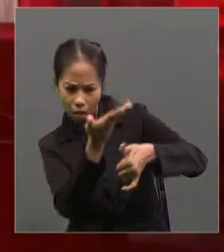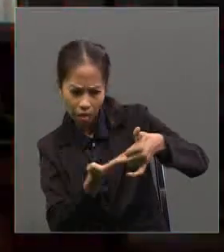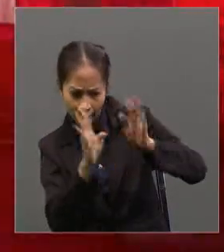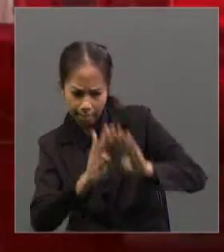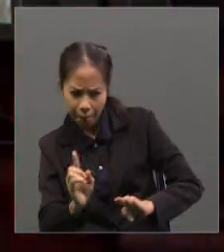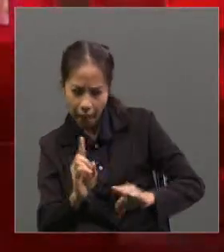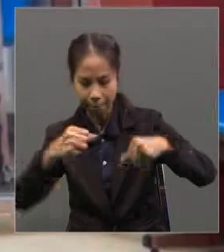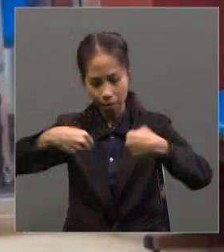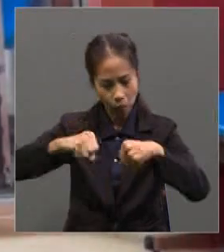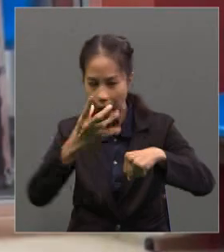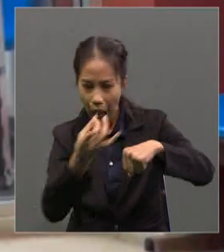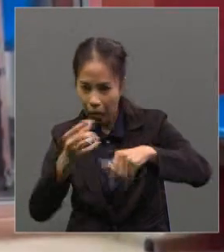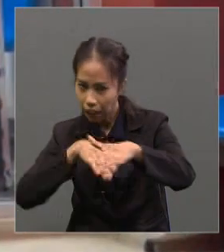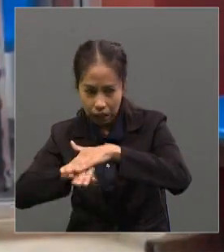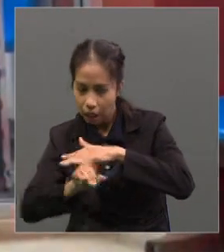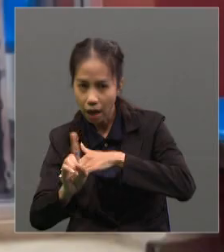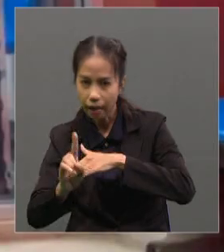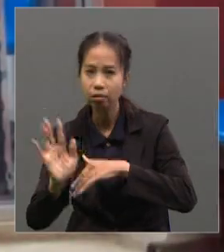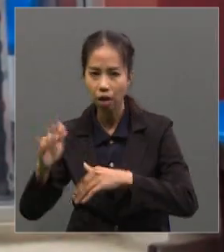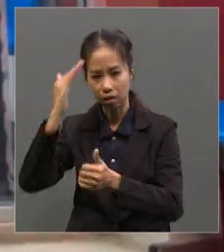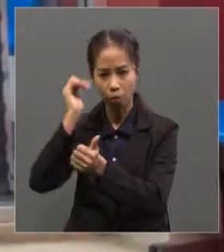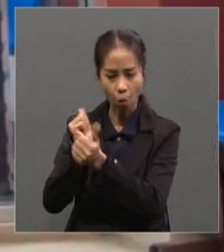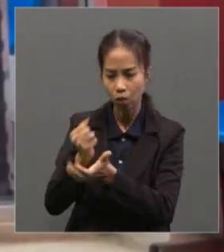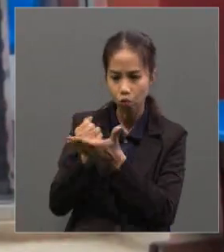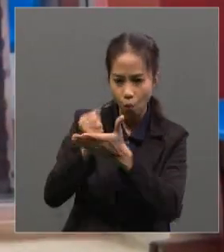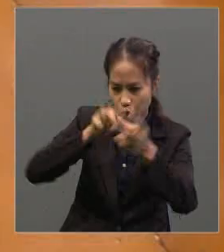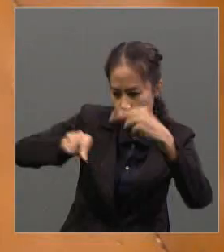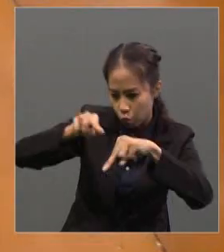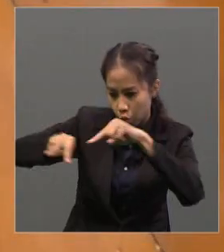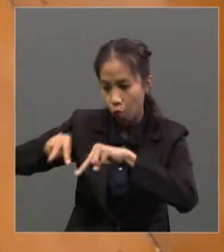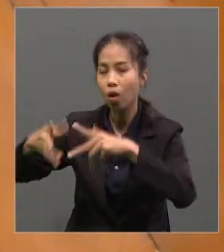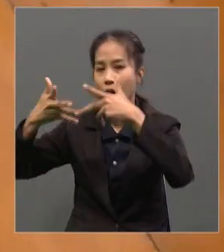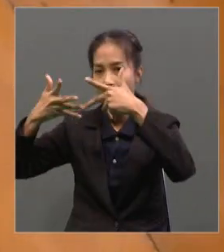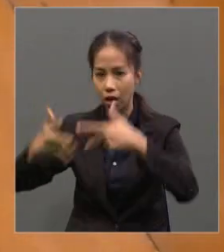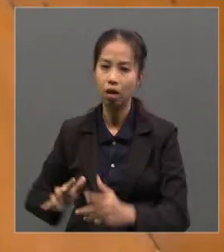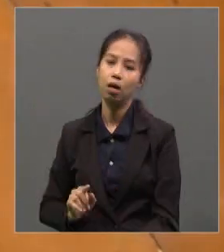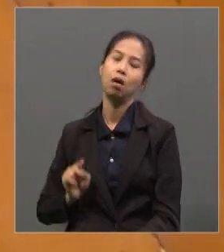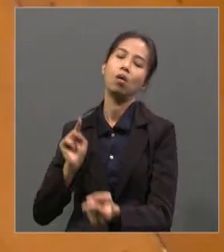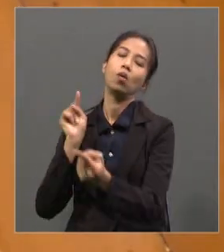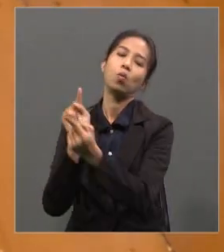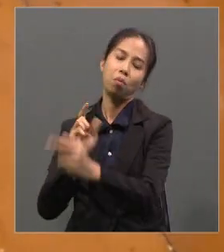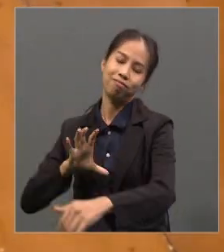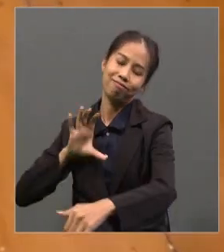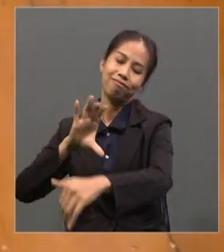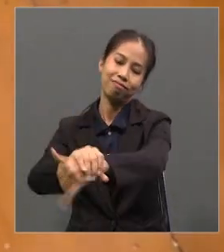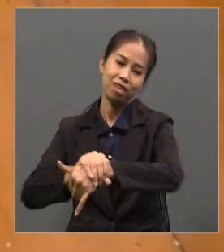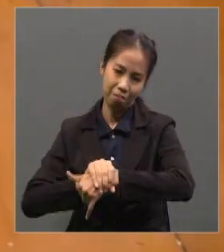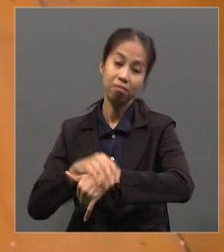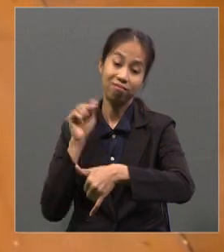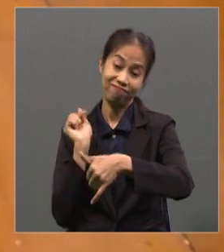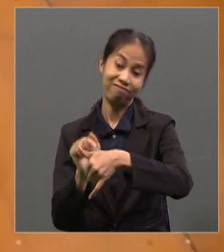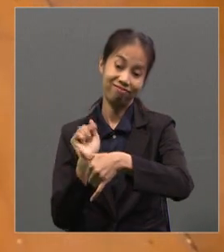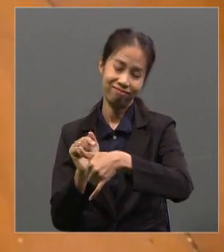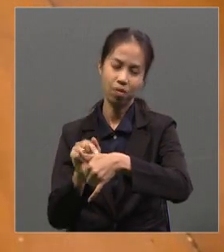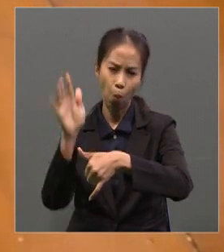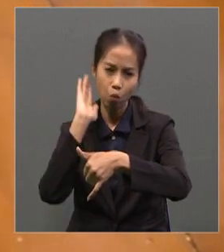และรถจักรยานยนต์ที่ใช้หลบหนีให้ช่วยเร่งสกัดจับจนสามารถนั่นแหละค่ะไปตามจับกุมได้ขณะที่เจ้า